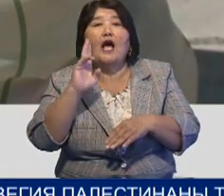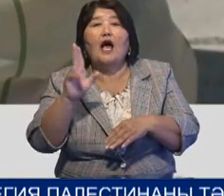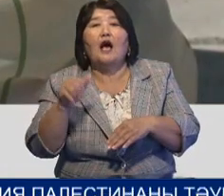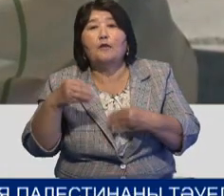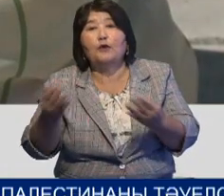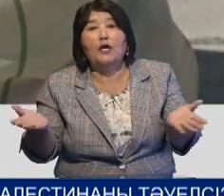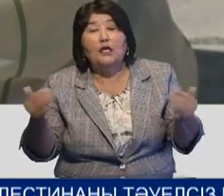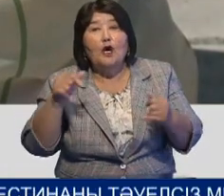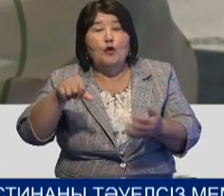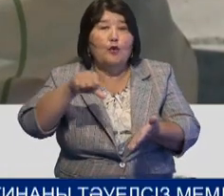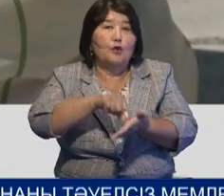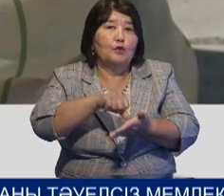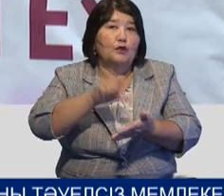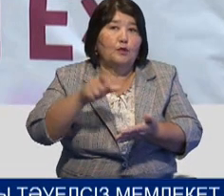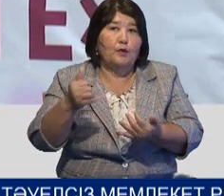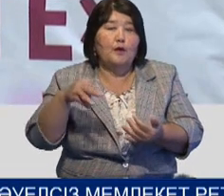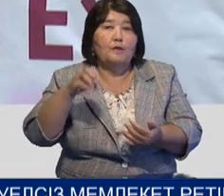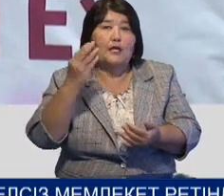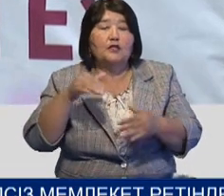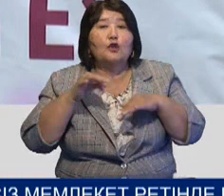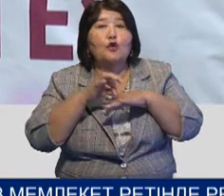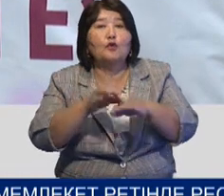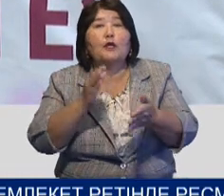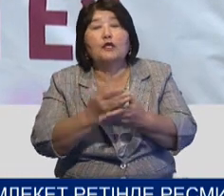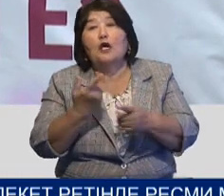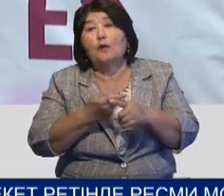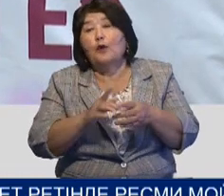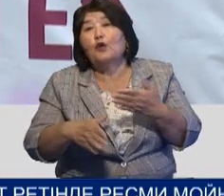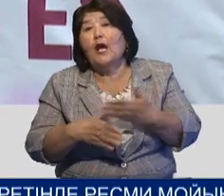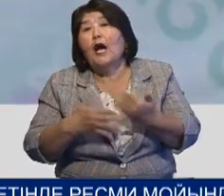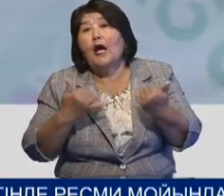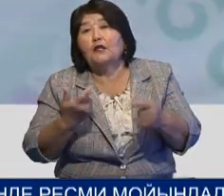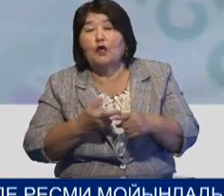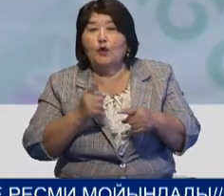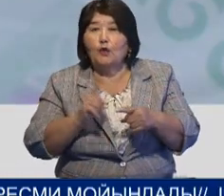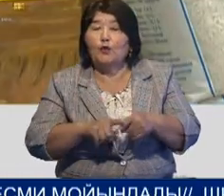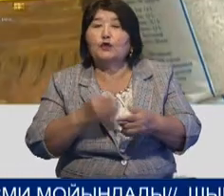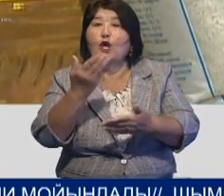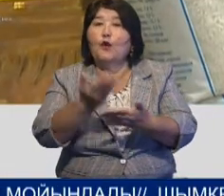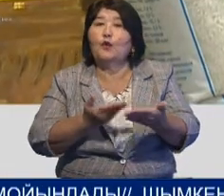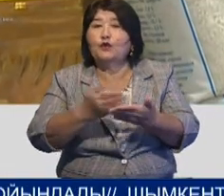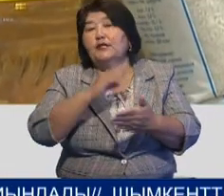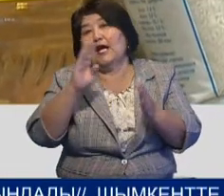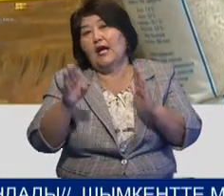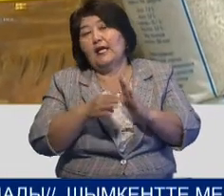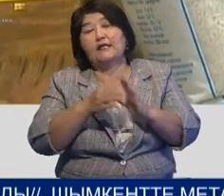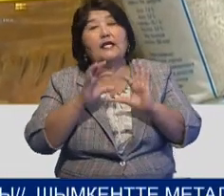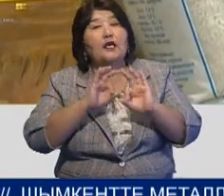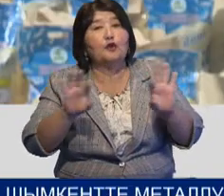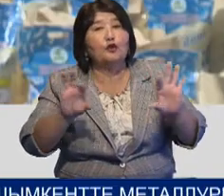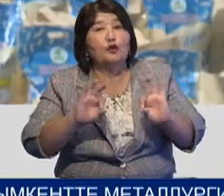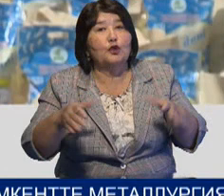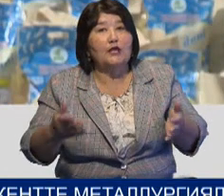Іс-шара басында жүрген дін өкілдері бүгінгі мешіттің ұйымдастырып отырған бұл қайырымдылығы да осы өсиеттердің аясында екенін түсіндірді.